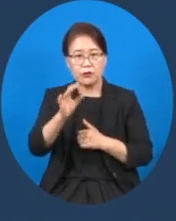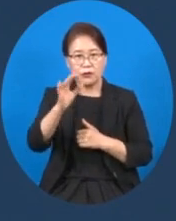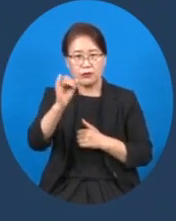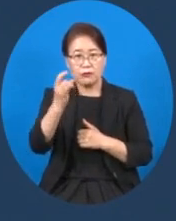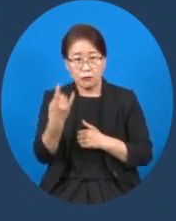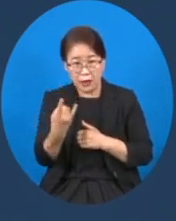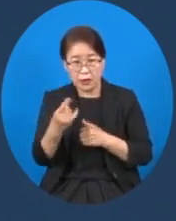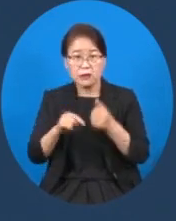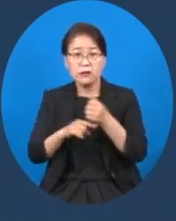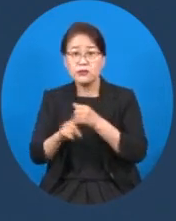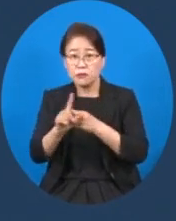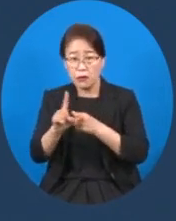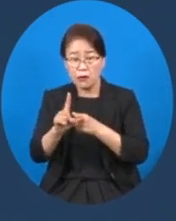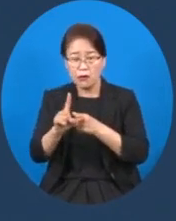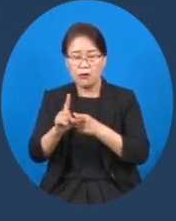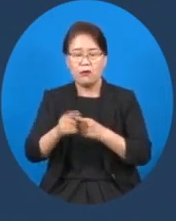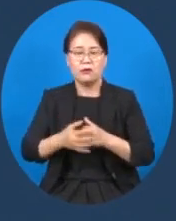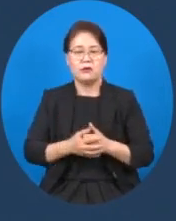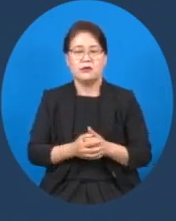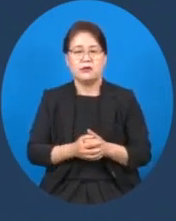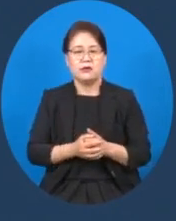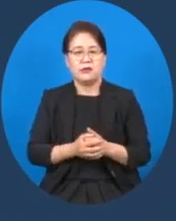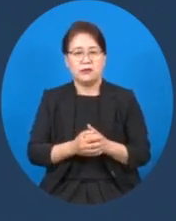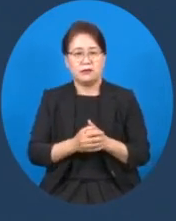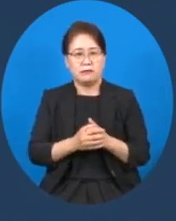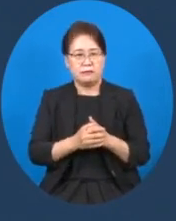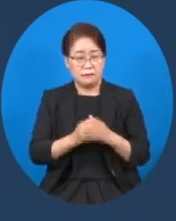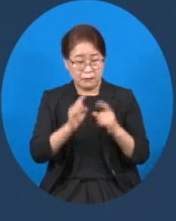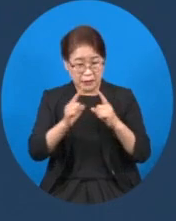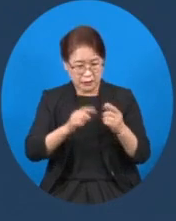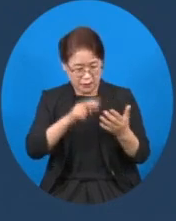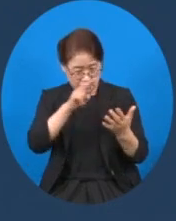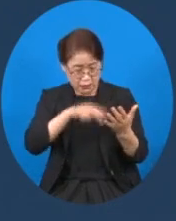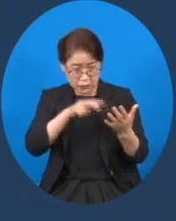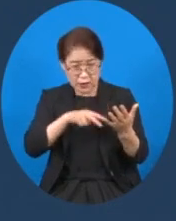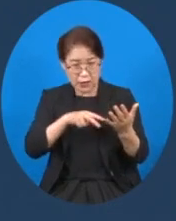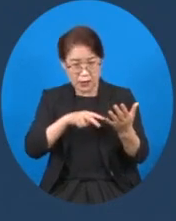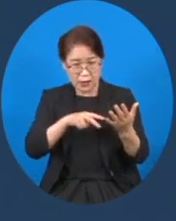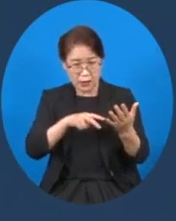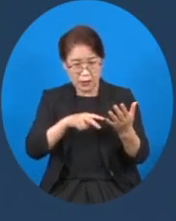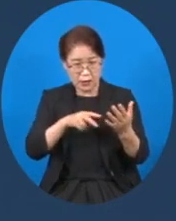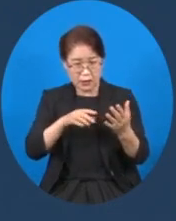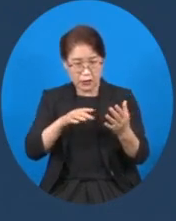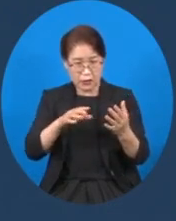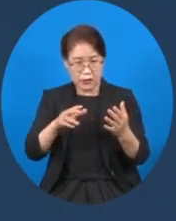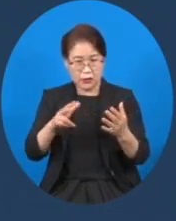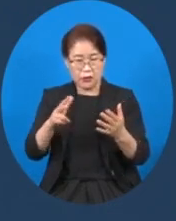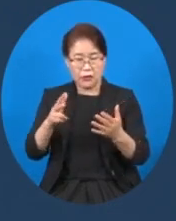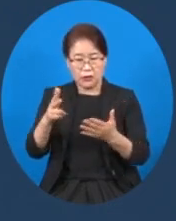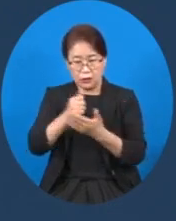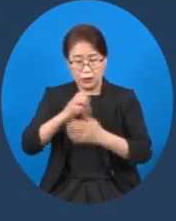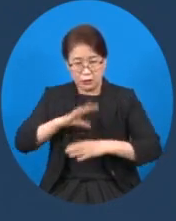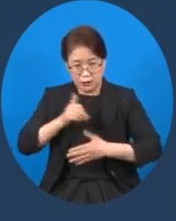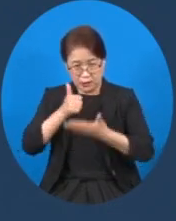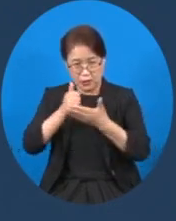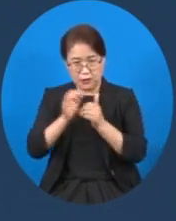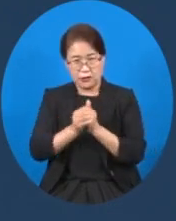여러분, 여호와를 경외하는 것은 뭐죠? 성경에 보니까 여호와를 경외하라는 말이 무려 170번